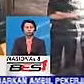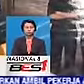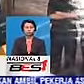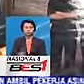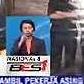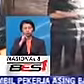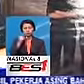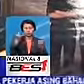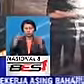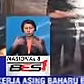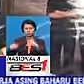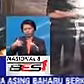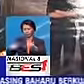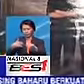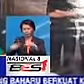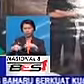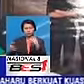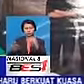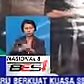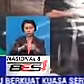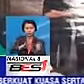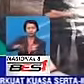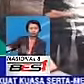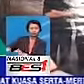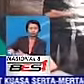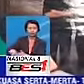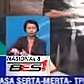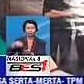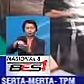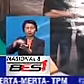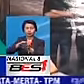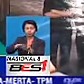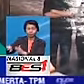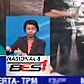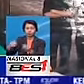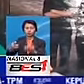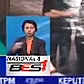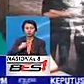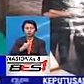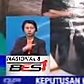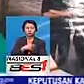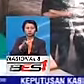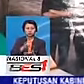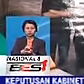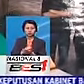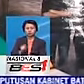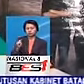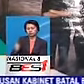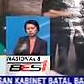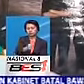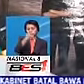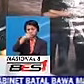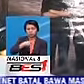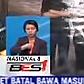obset dengan permainan sampai pinggirkan pelajaran dan sebagainya kita itu adalah atas diri sendiri bagi